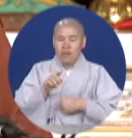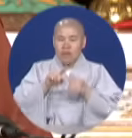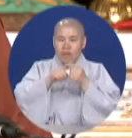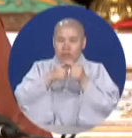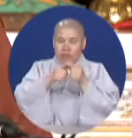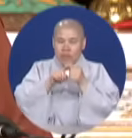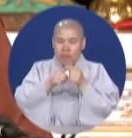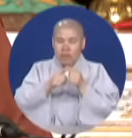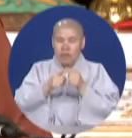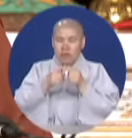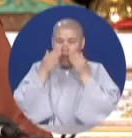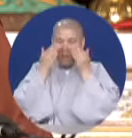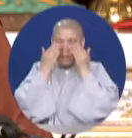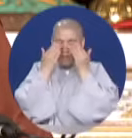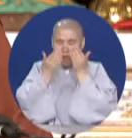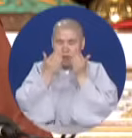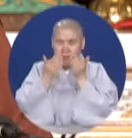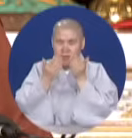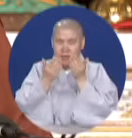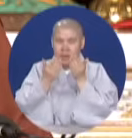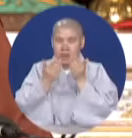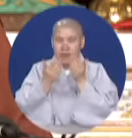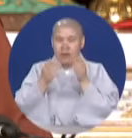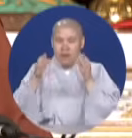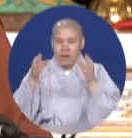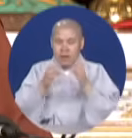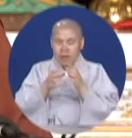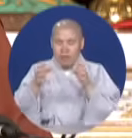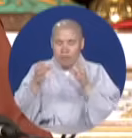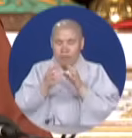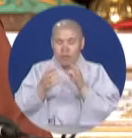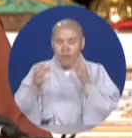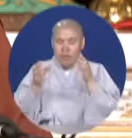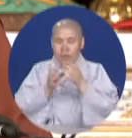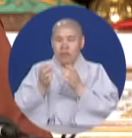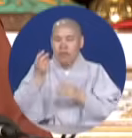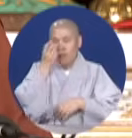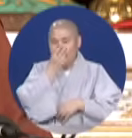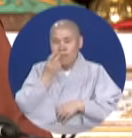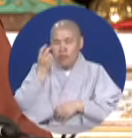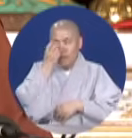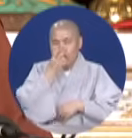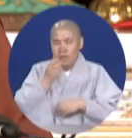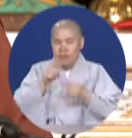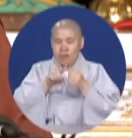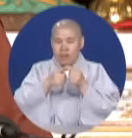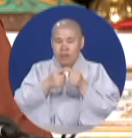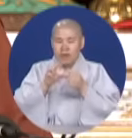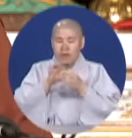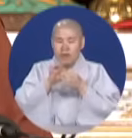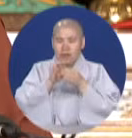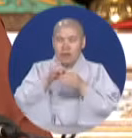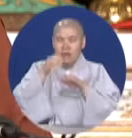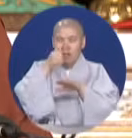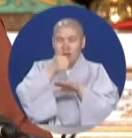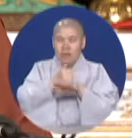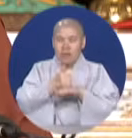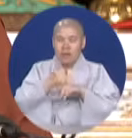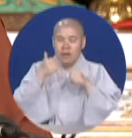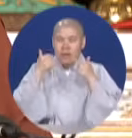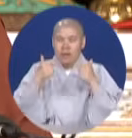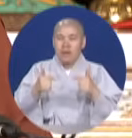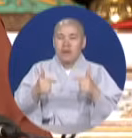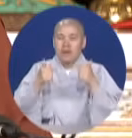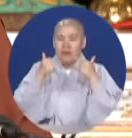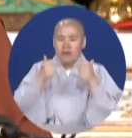문헌을 아주 철저하게 수집하고 검색해서 그 문헌에 의해서 결론을 항상